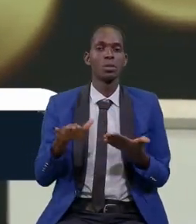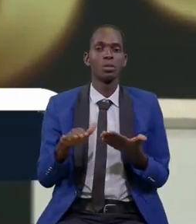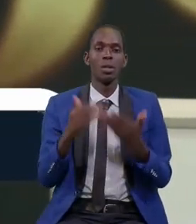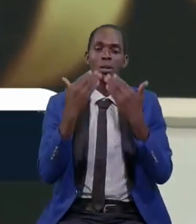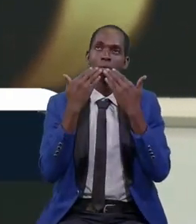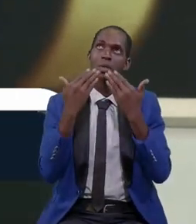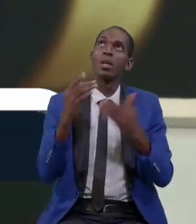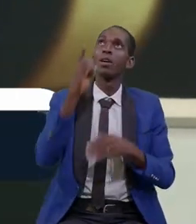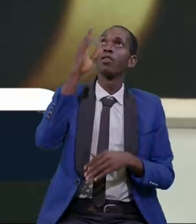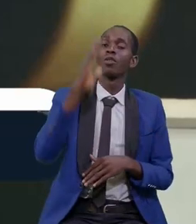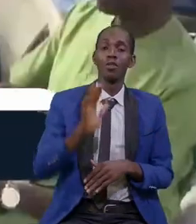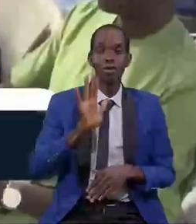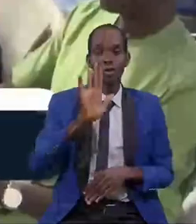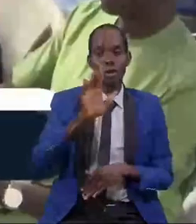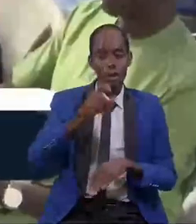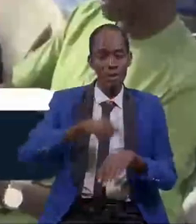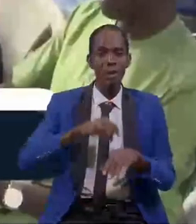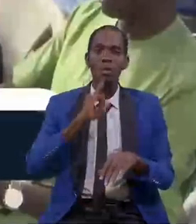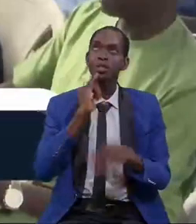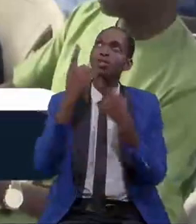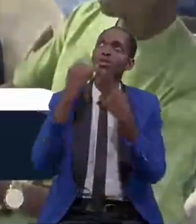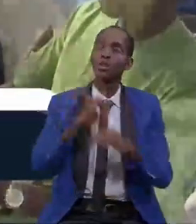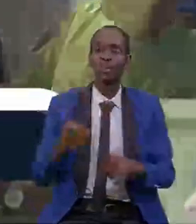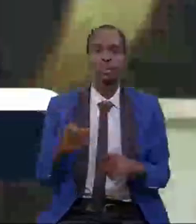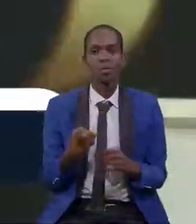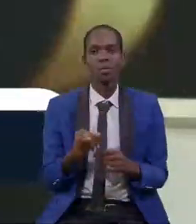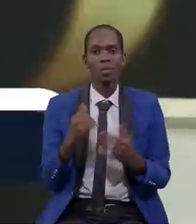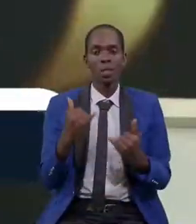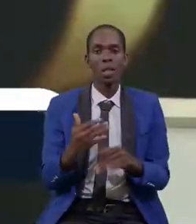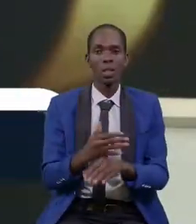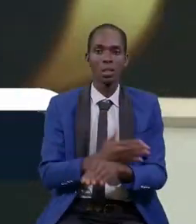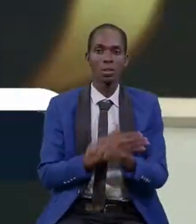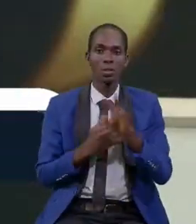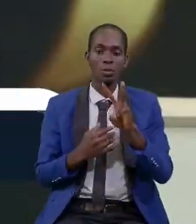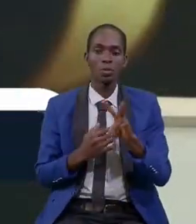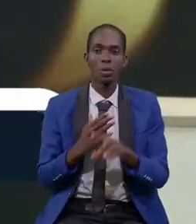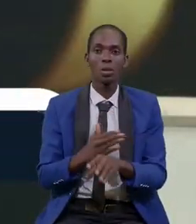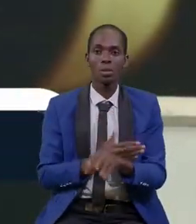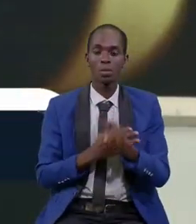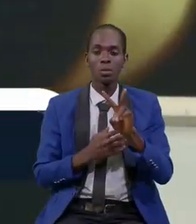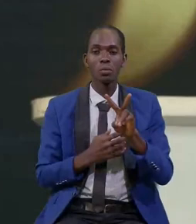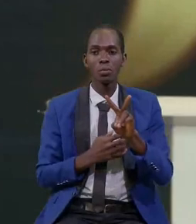merci, ton heure a sonné. Deuxième élément,